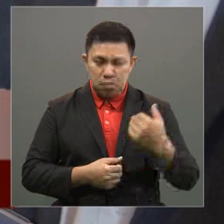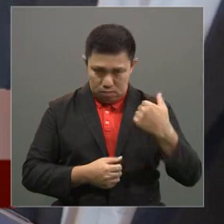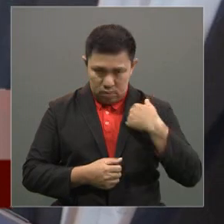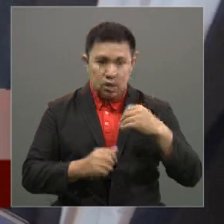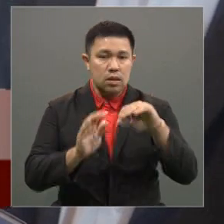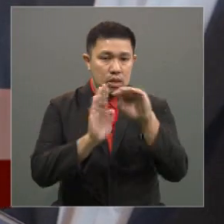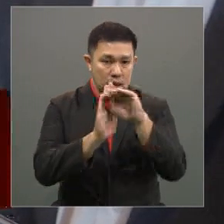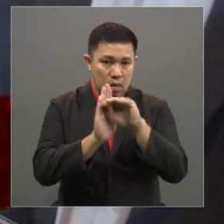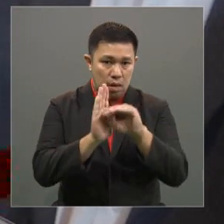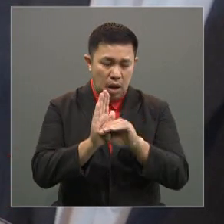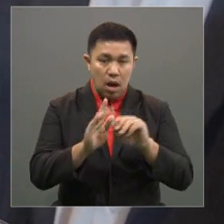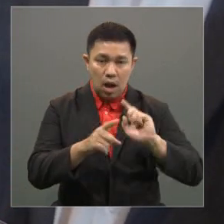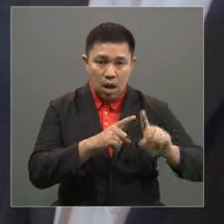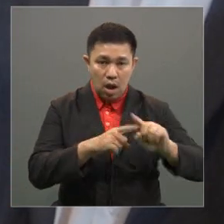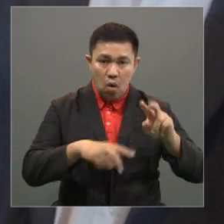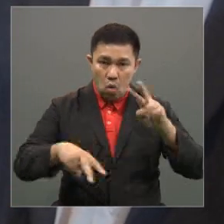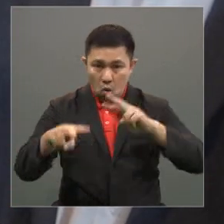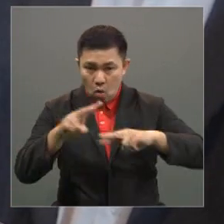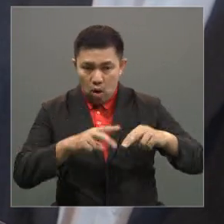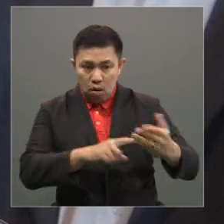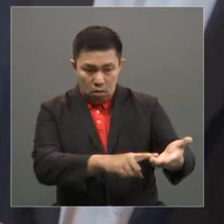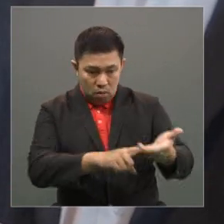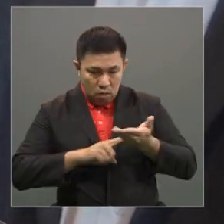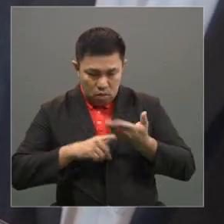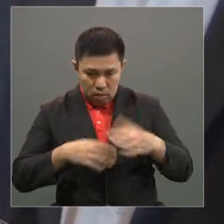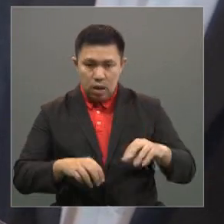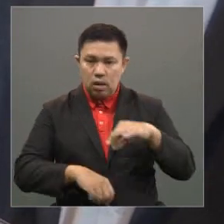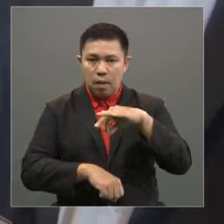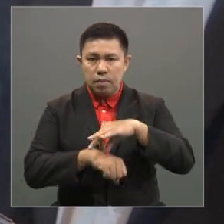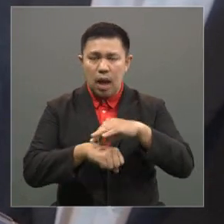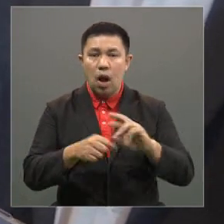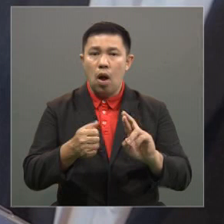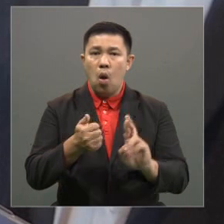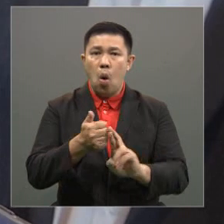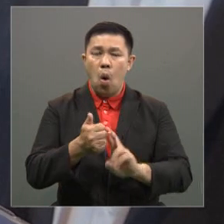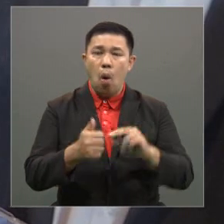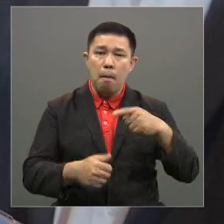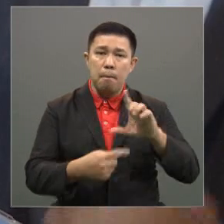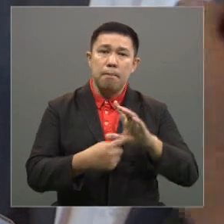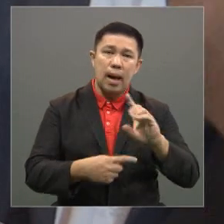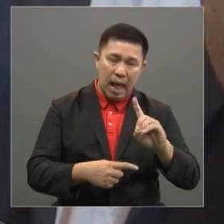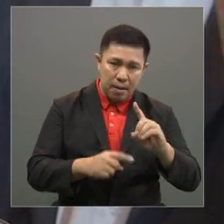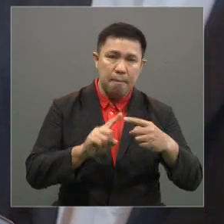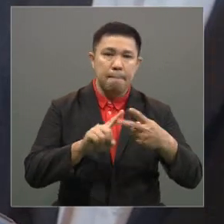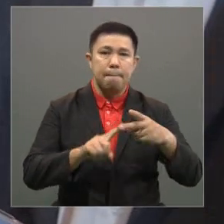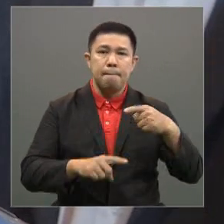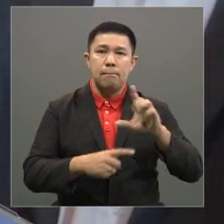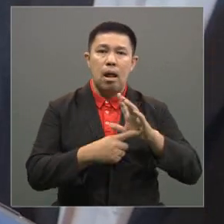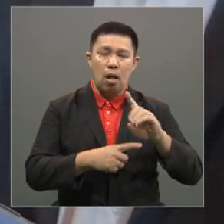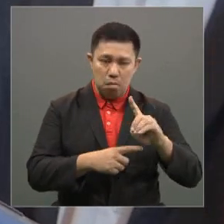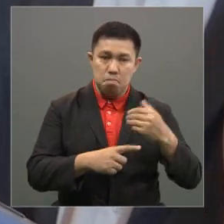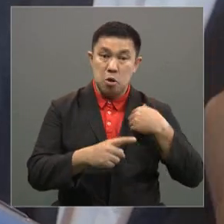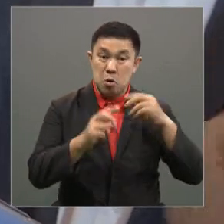วนการที่ตรวจสอบพอเสนอมาก็จะมีรองปลัดมีปลัดแล้วก็พอเป็นเรื่องสำคัญสำคั